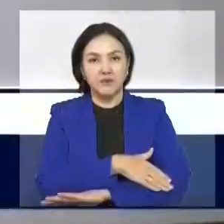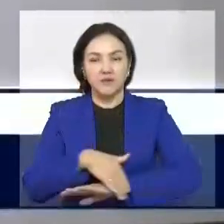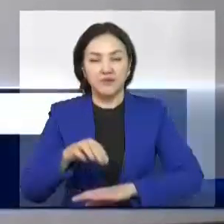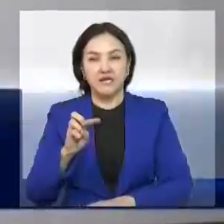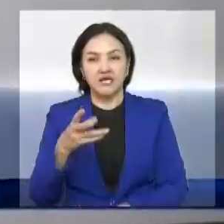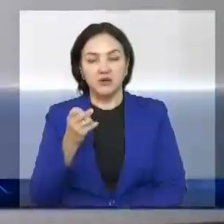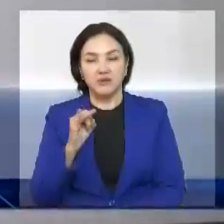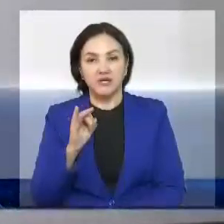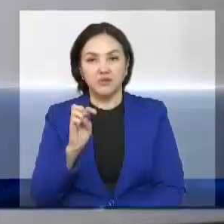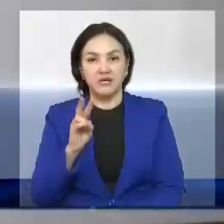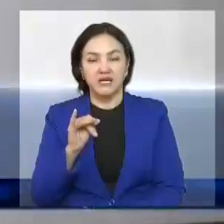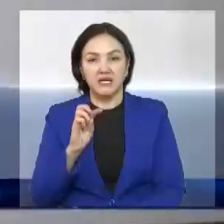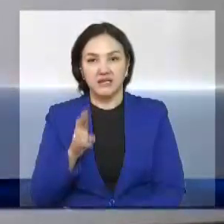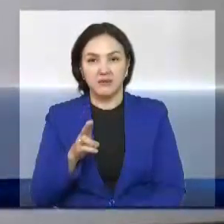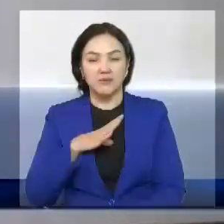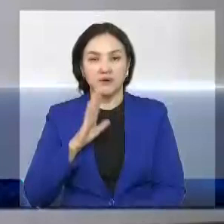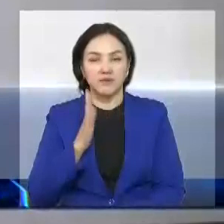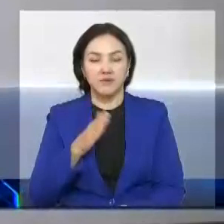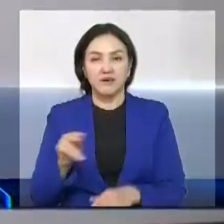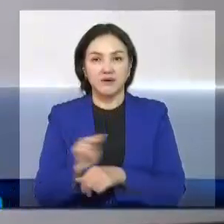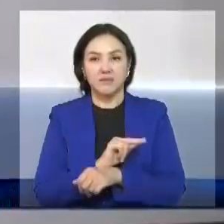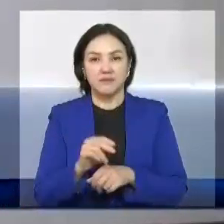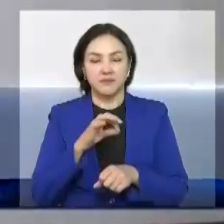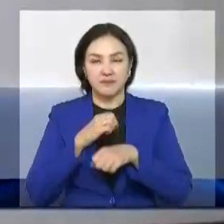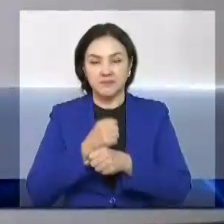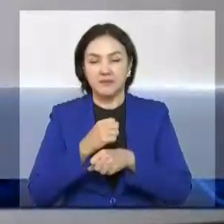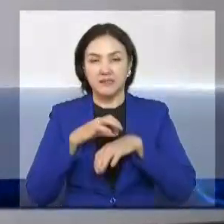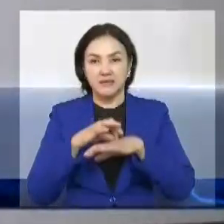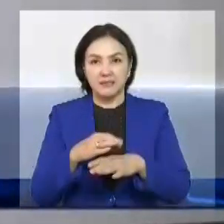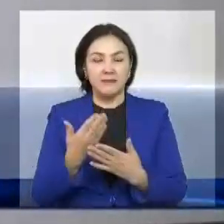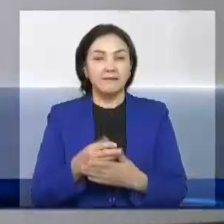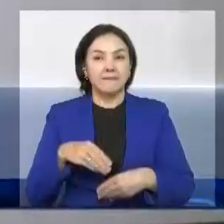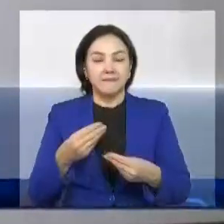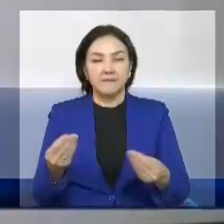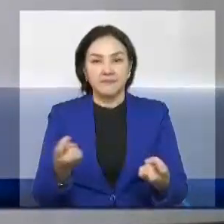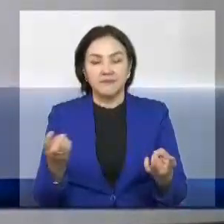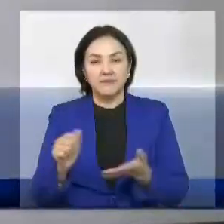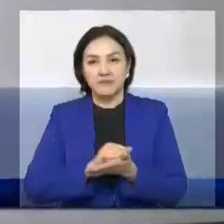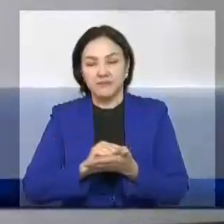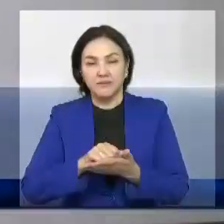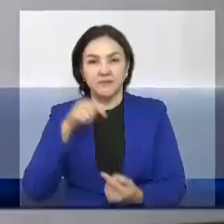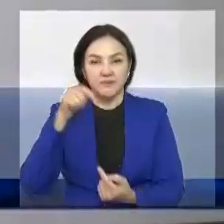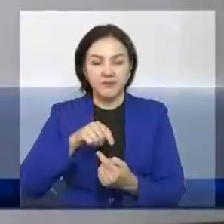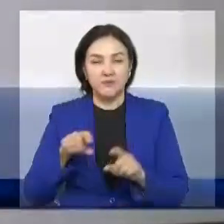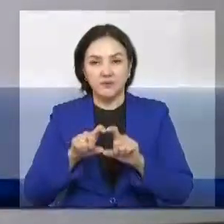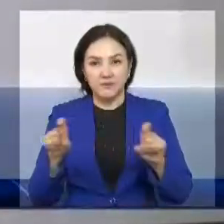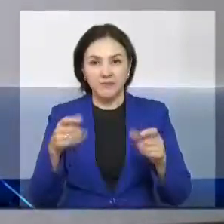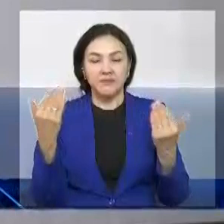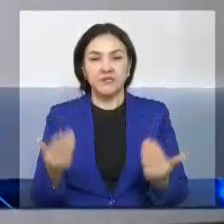орынбасарова и микрорайоне башак Также будут проведены ремонтные работы для этого мы подали Неди документы сову